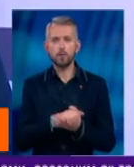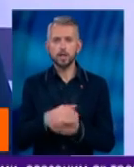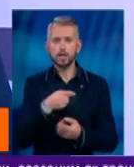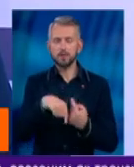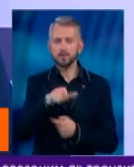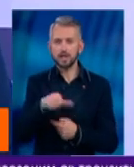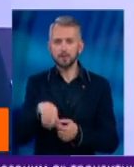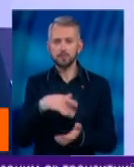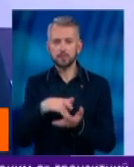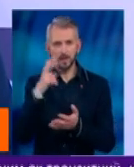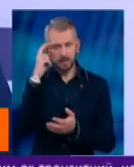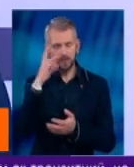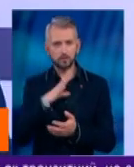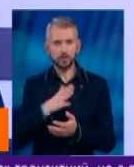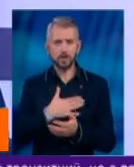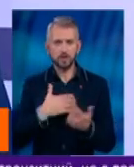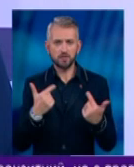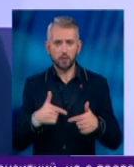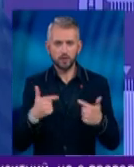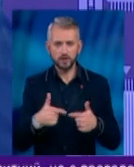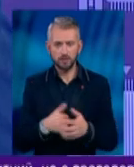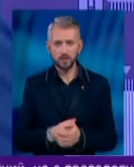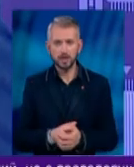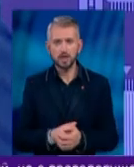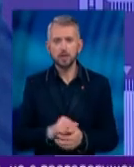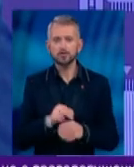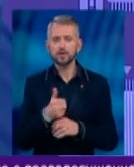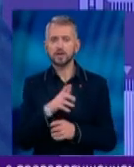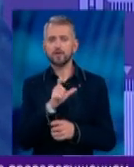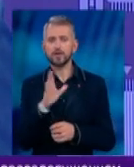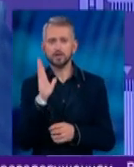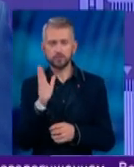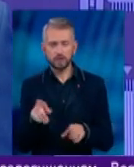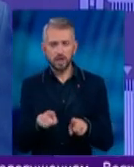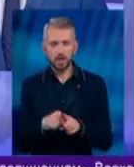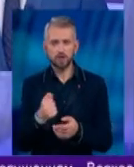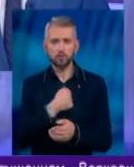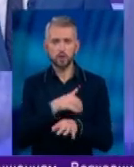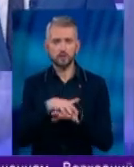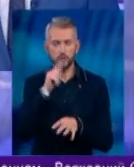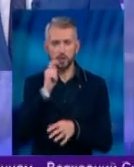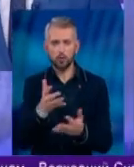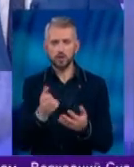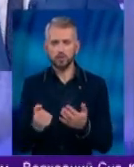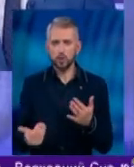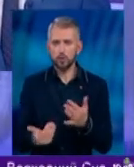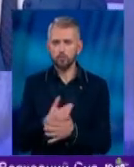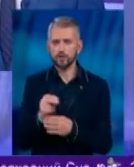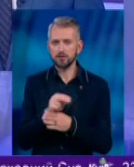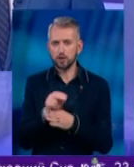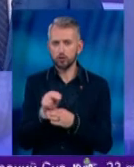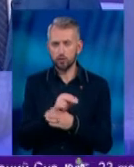міста Києва, були гостями програми цього блоку «Київ Лайв». За лічені хвилини про таке, отже, Збройні сили України отримали нову партію